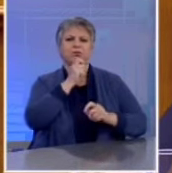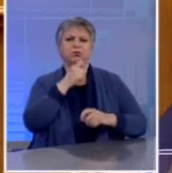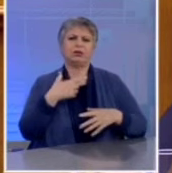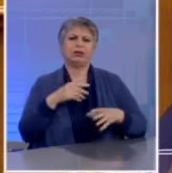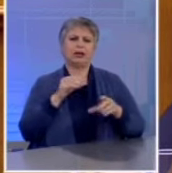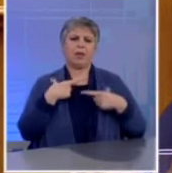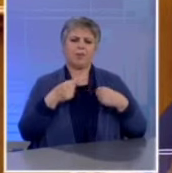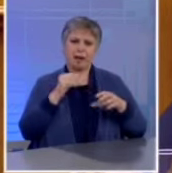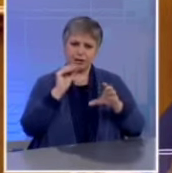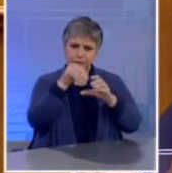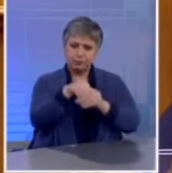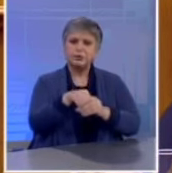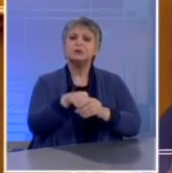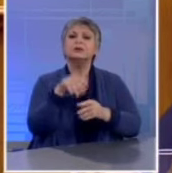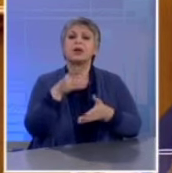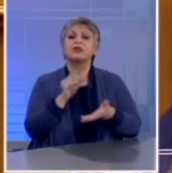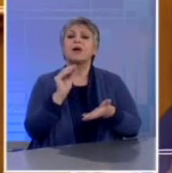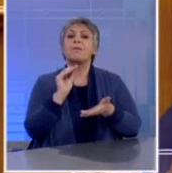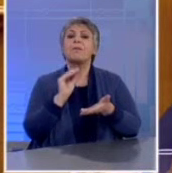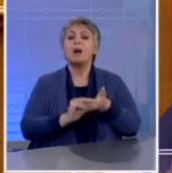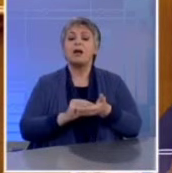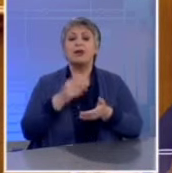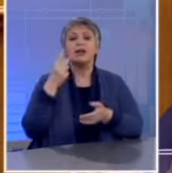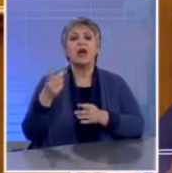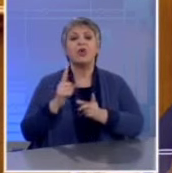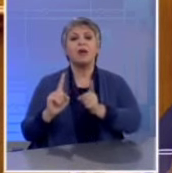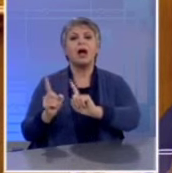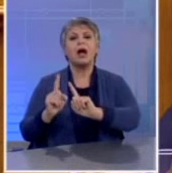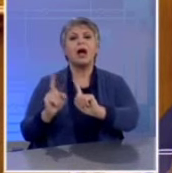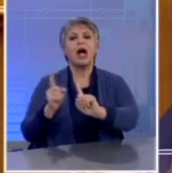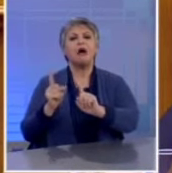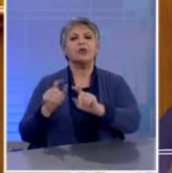διεκδικώντας την επαναδιαπραγμάτευση του συμβιβασμού αυτού με τη Siemens.